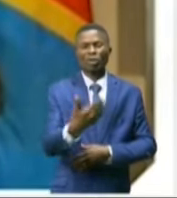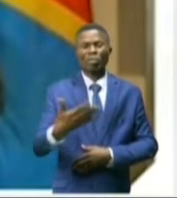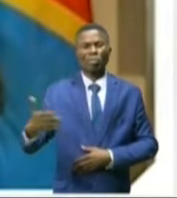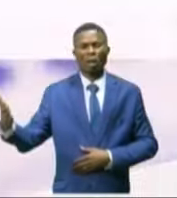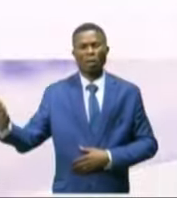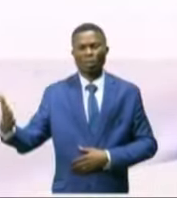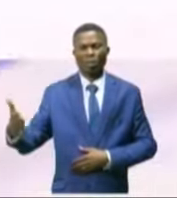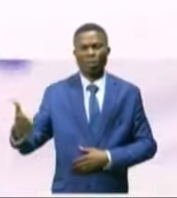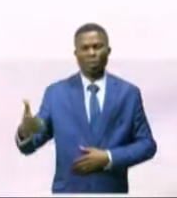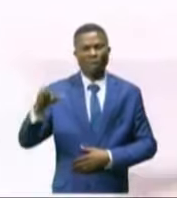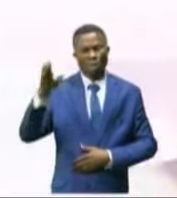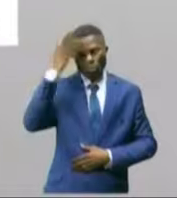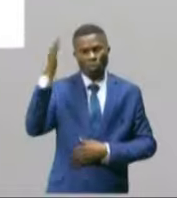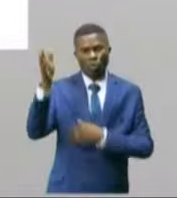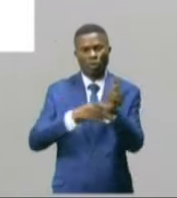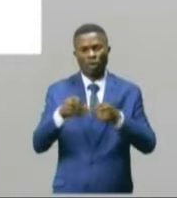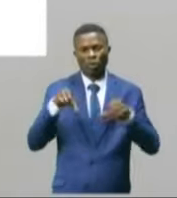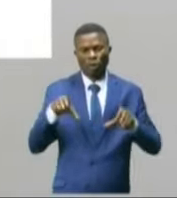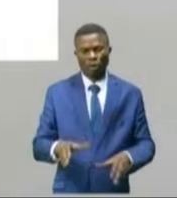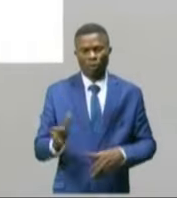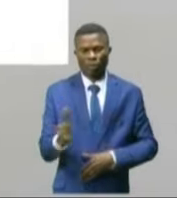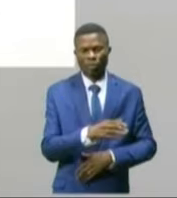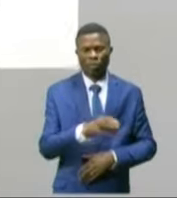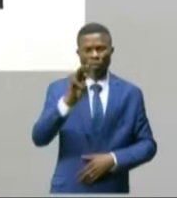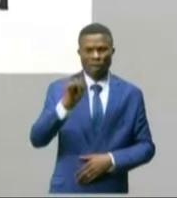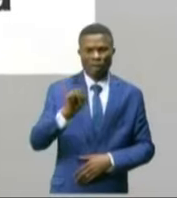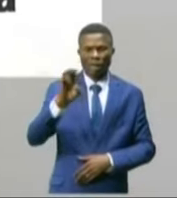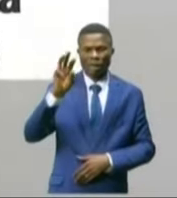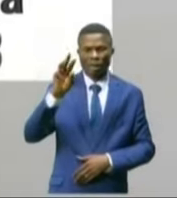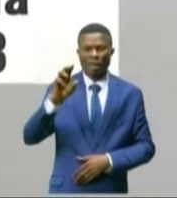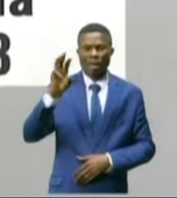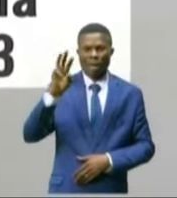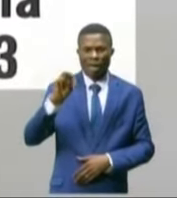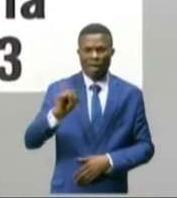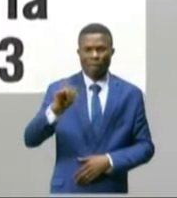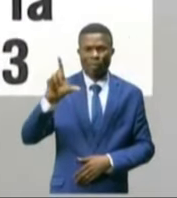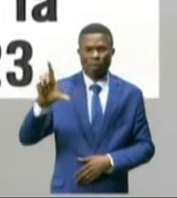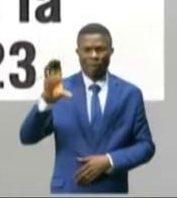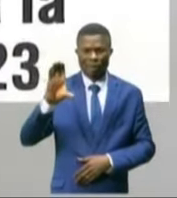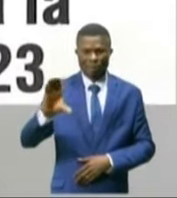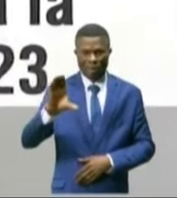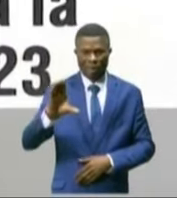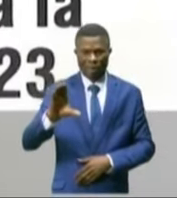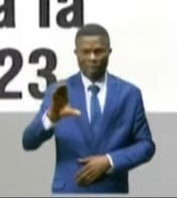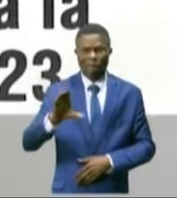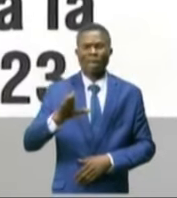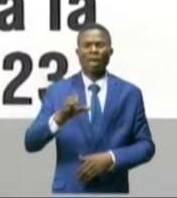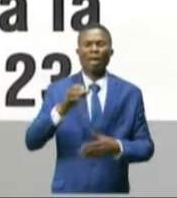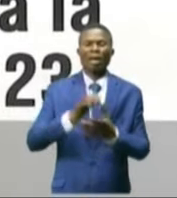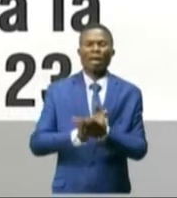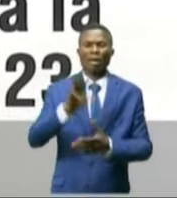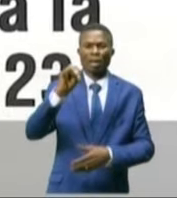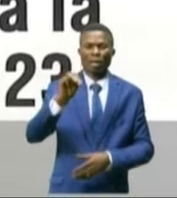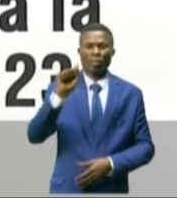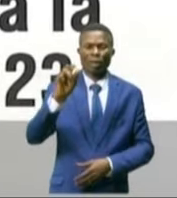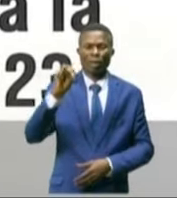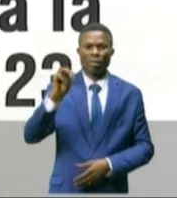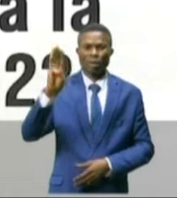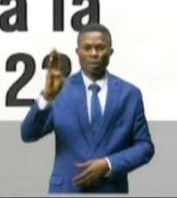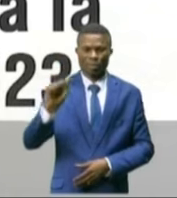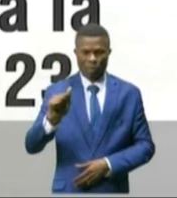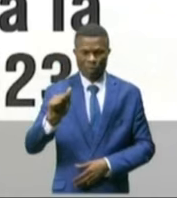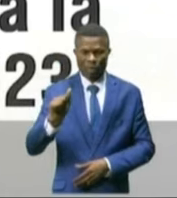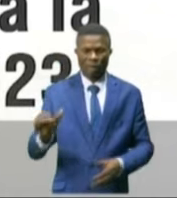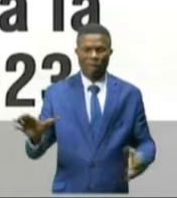des Congolais. Le MLC désapprouve Jean-Jacques Mamba après son adhésion à la rébellion de